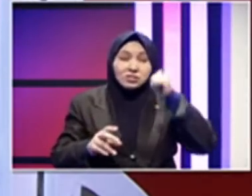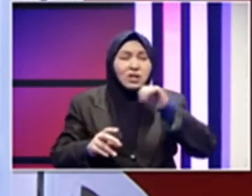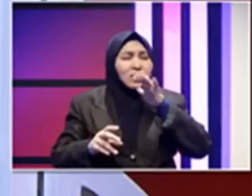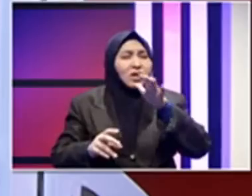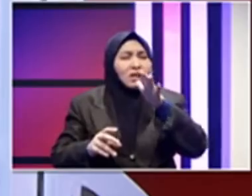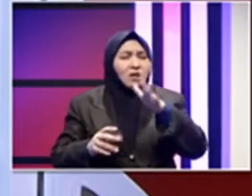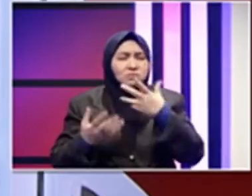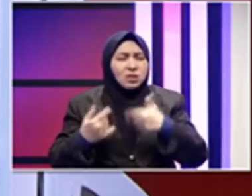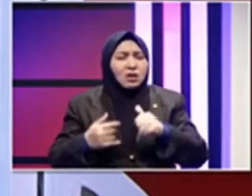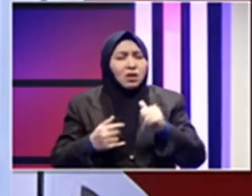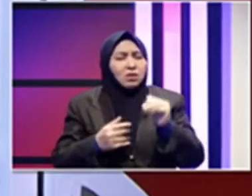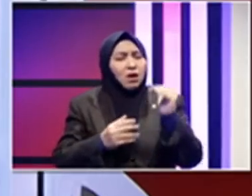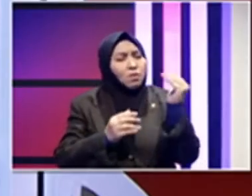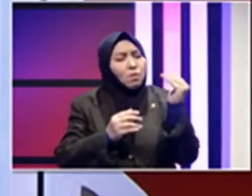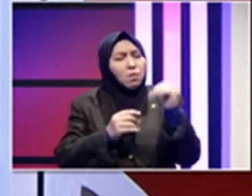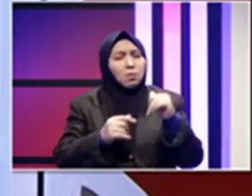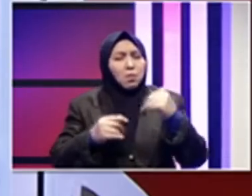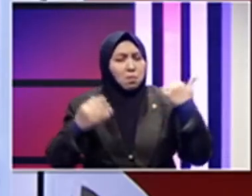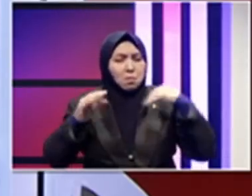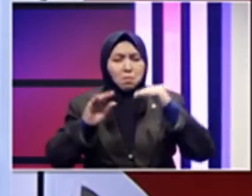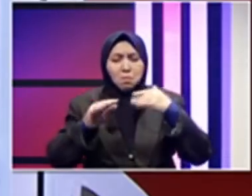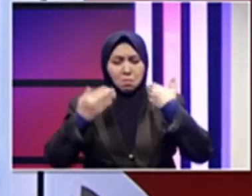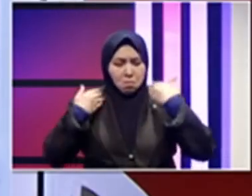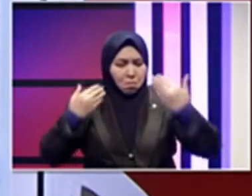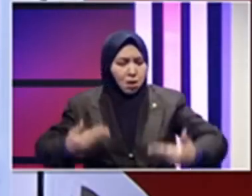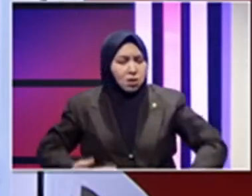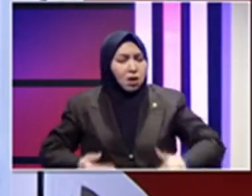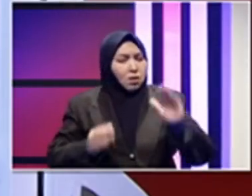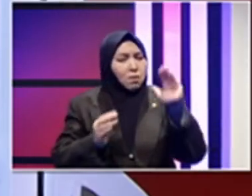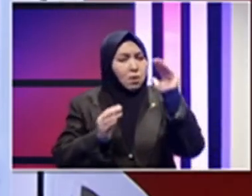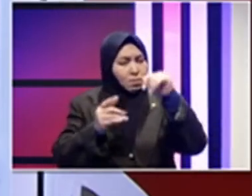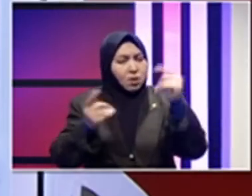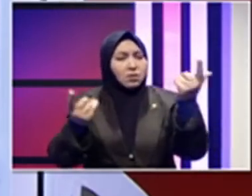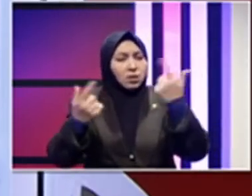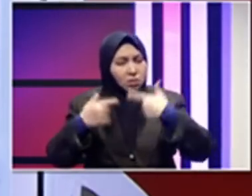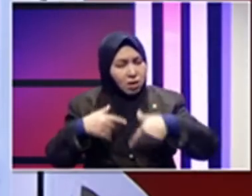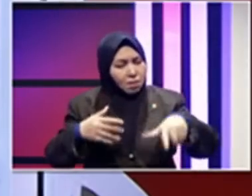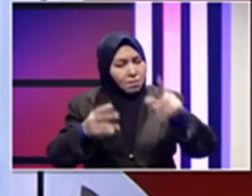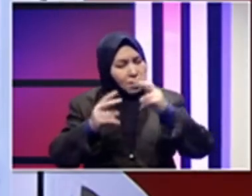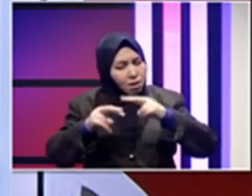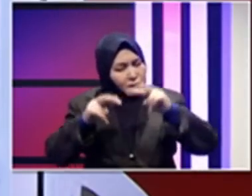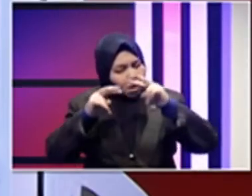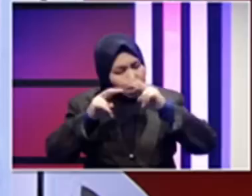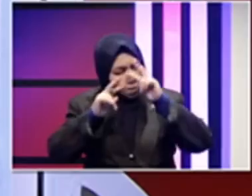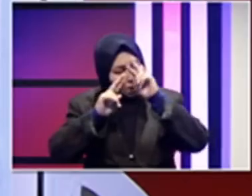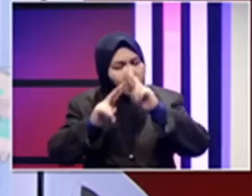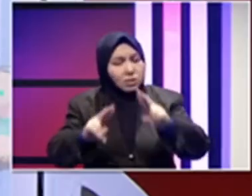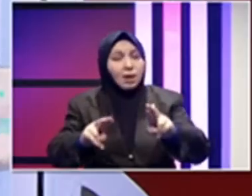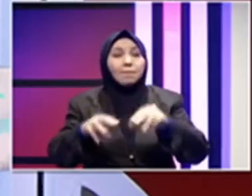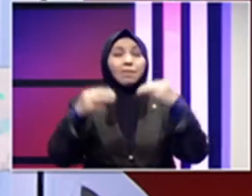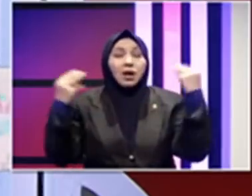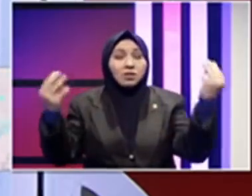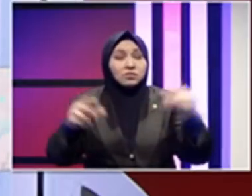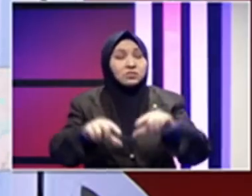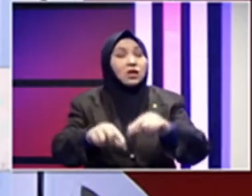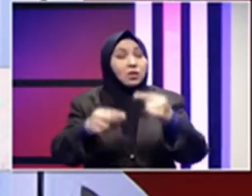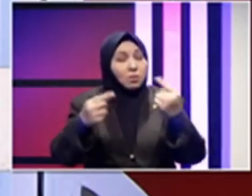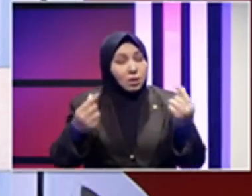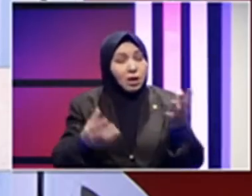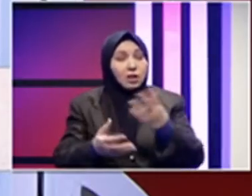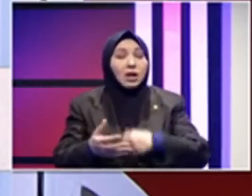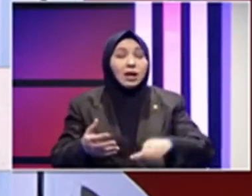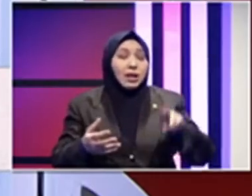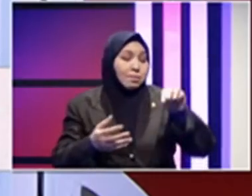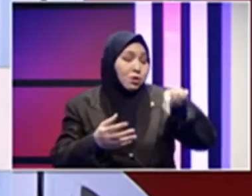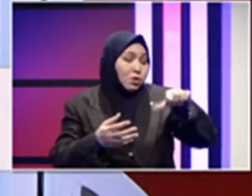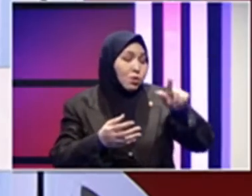dah agak bungkuk juga pun sama hadir untuk sama-sama menghargai kepada majlis Al-Quran ini ya, My Quran